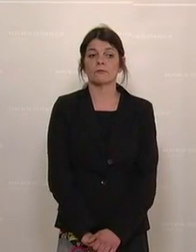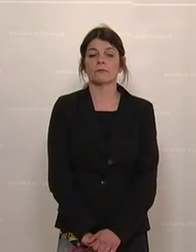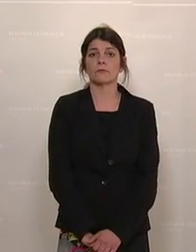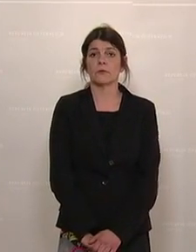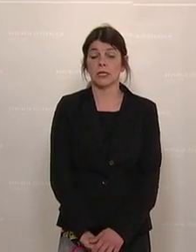wien